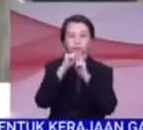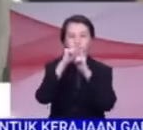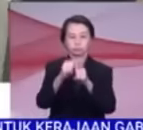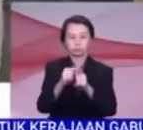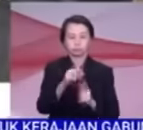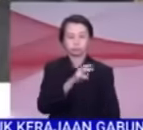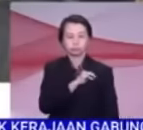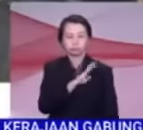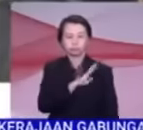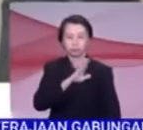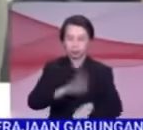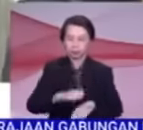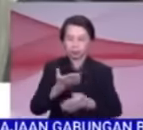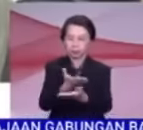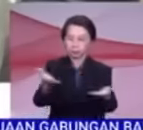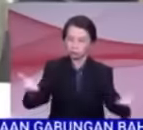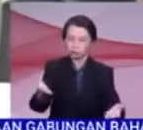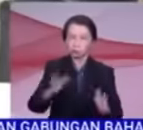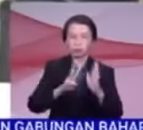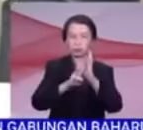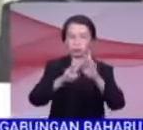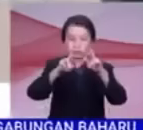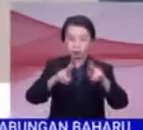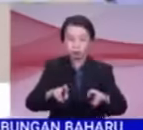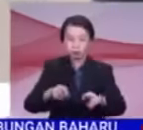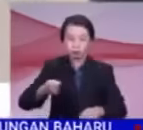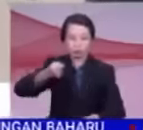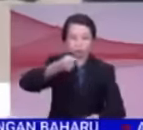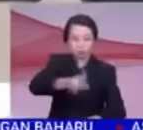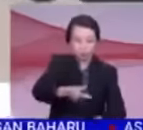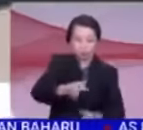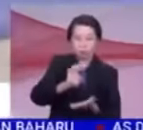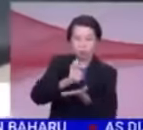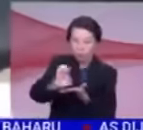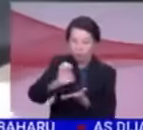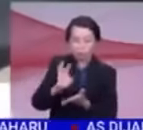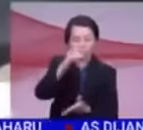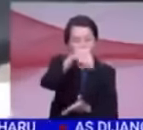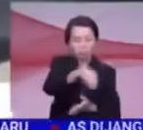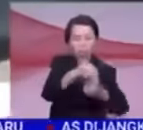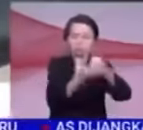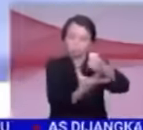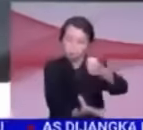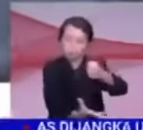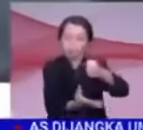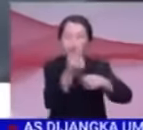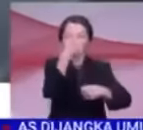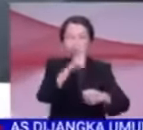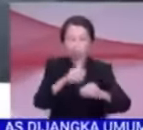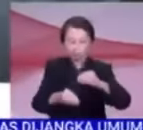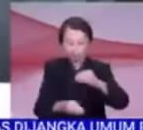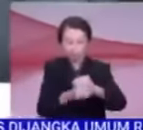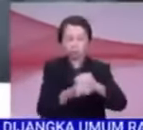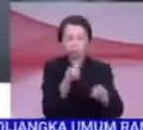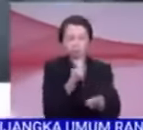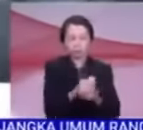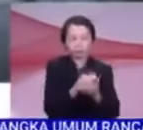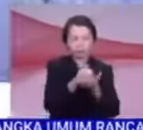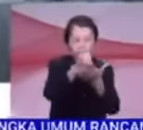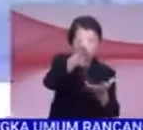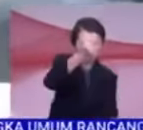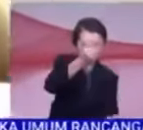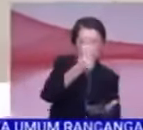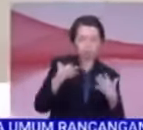kenyataan beliau turut mengajak semua don't Johor menyumbang sebahagian Alone kedalam tabung tersebut untuk menambah danau dan